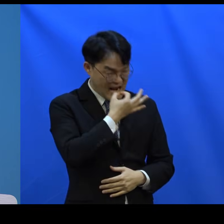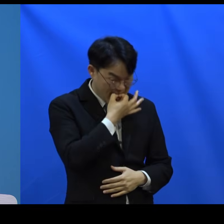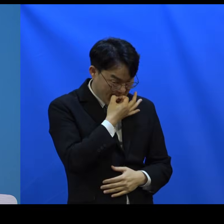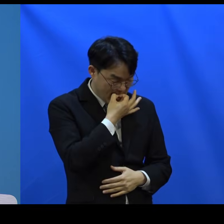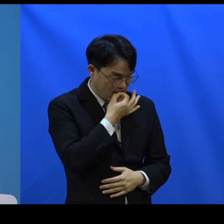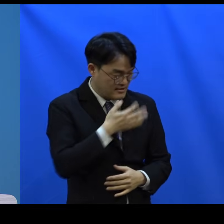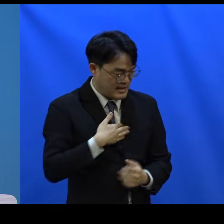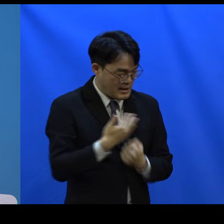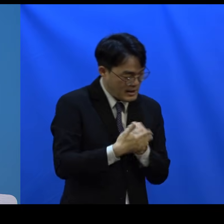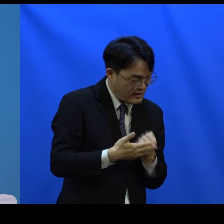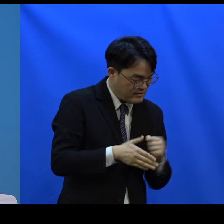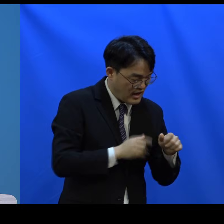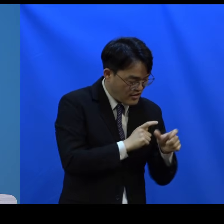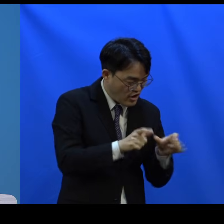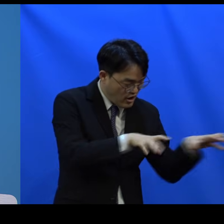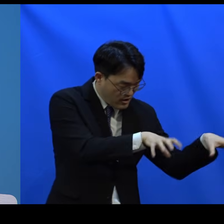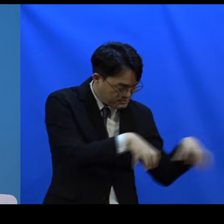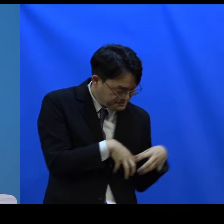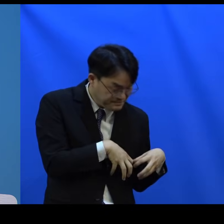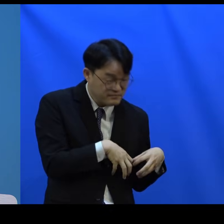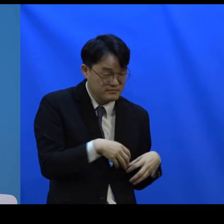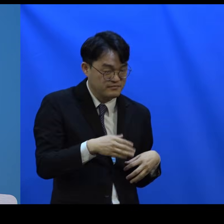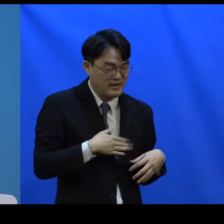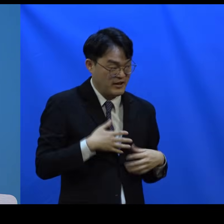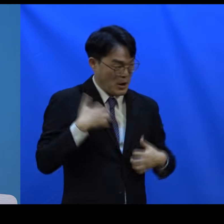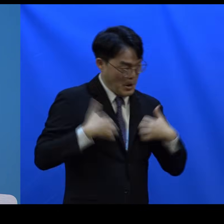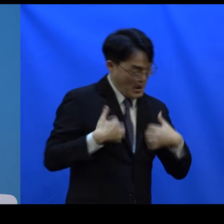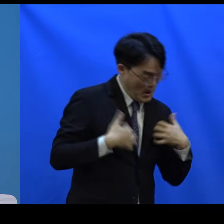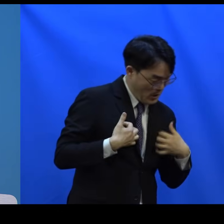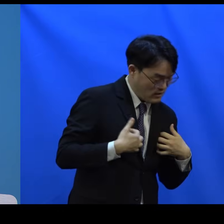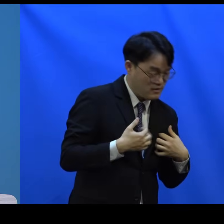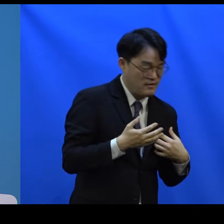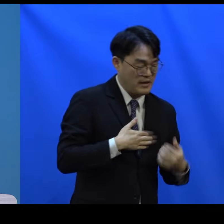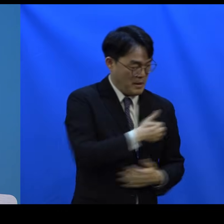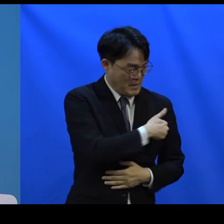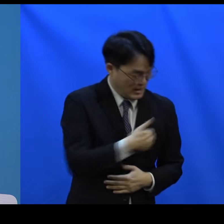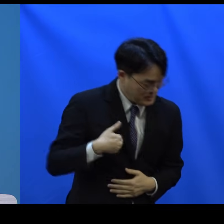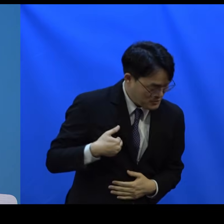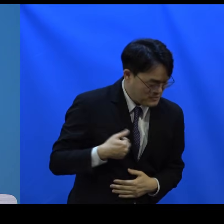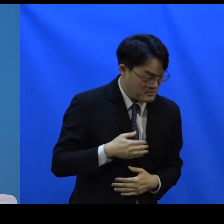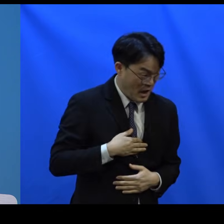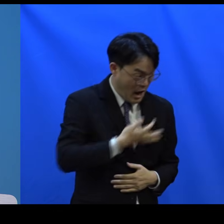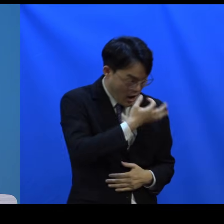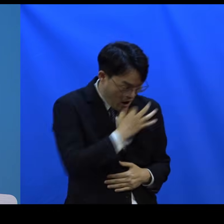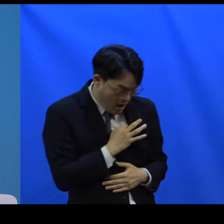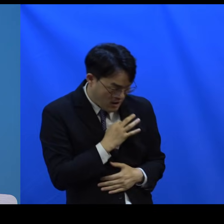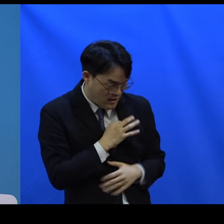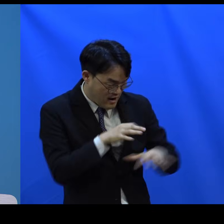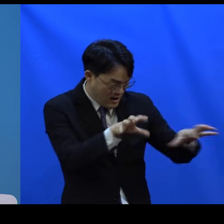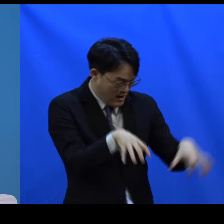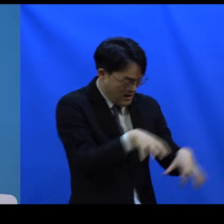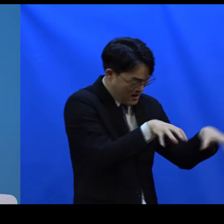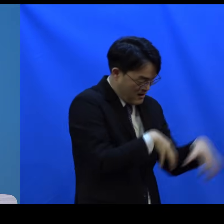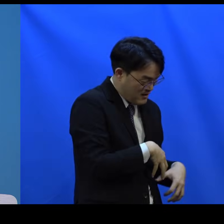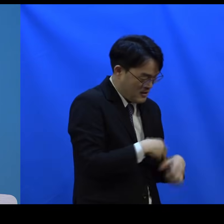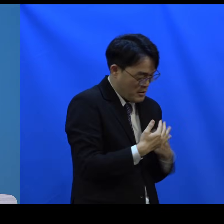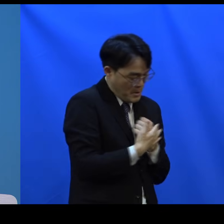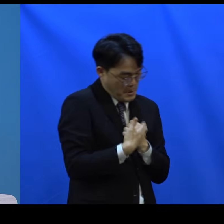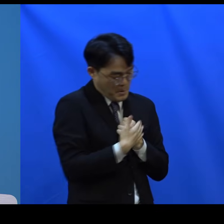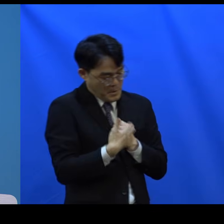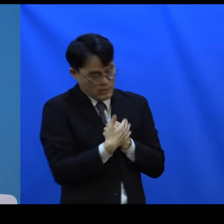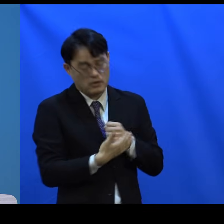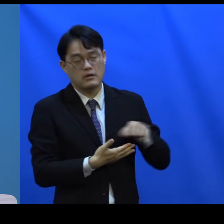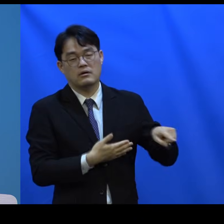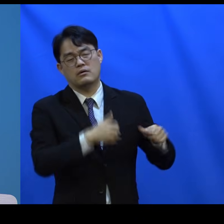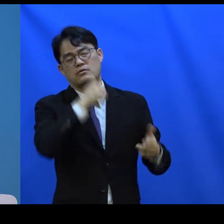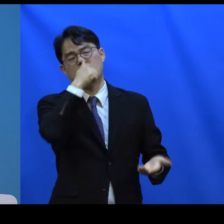실체잖아요. 그러니까 하나님을 사랑하려고 그리스도인이라면 뭐 예수죠. 근데 하려고 하면 할수록